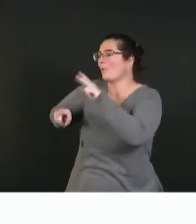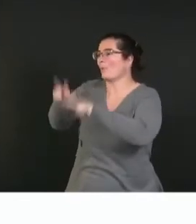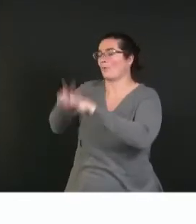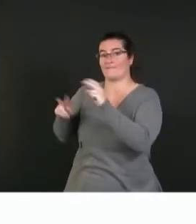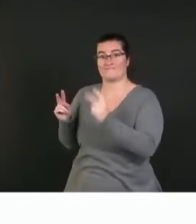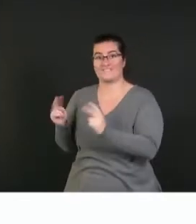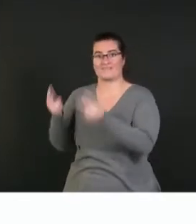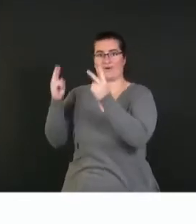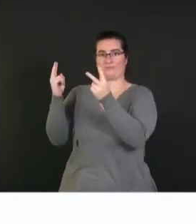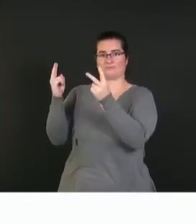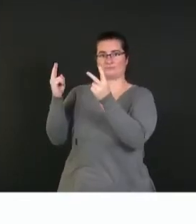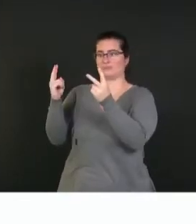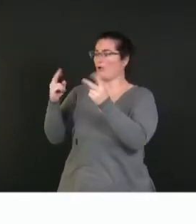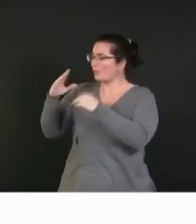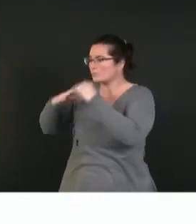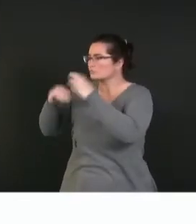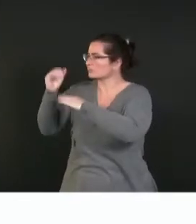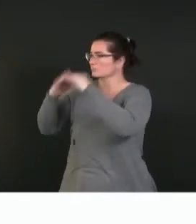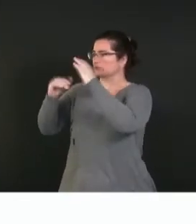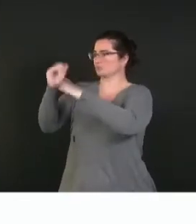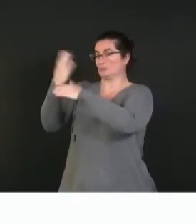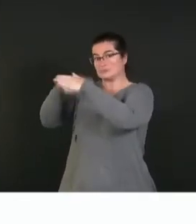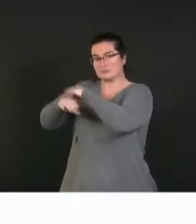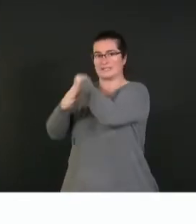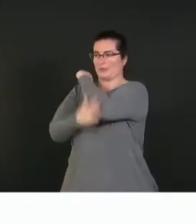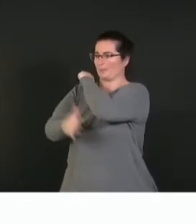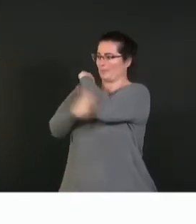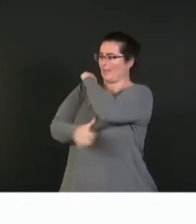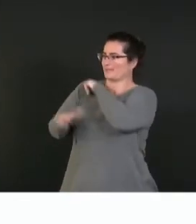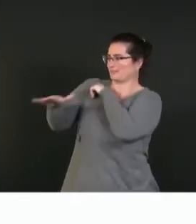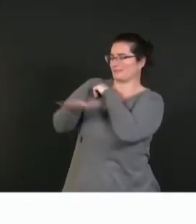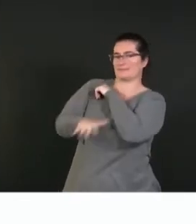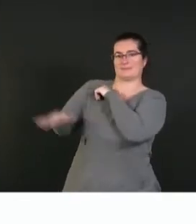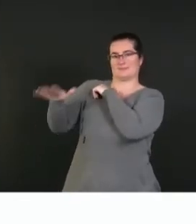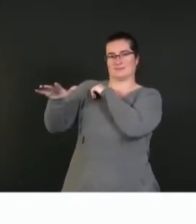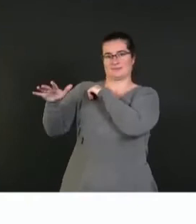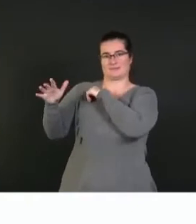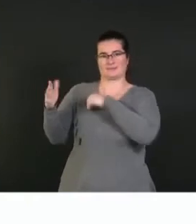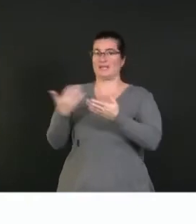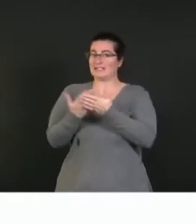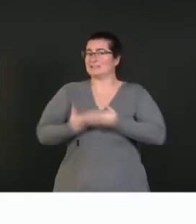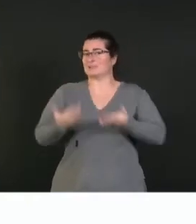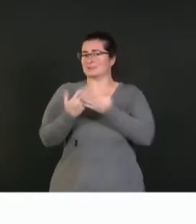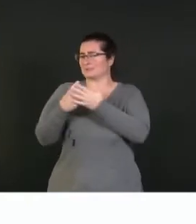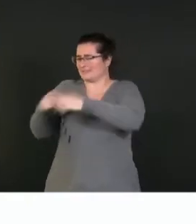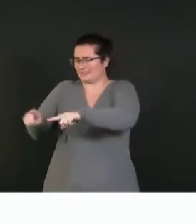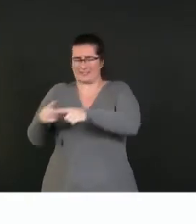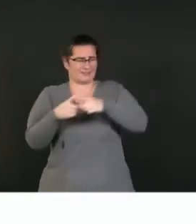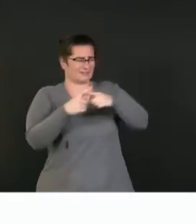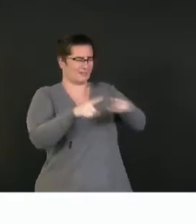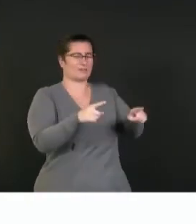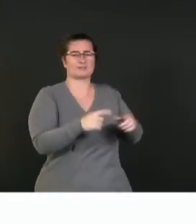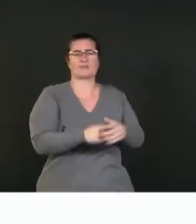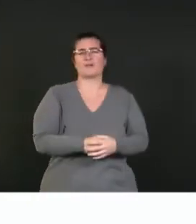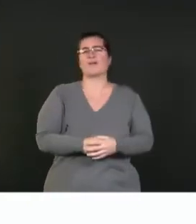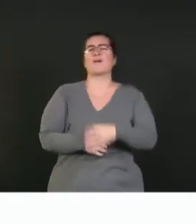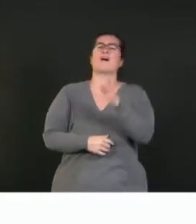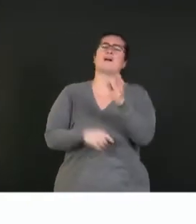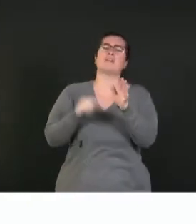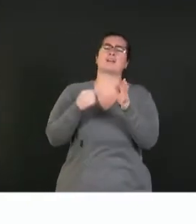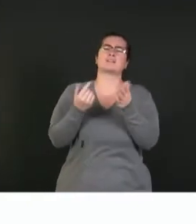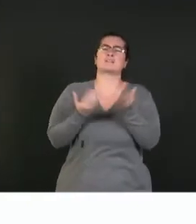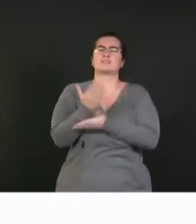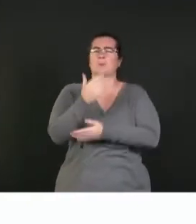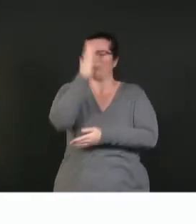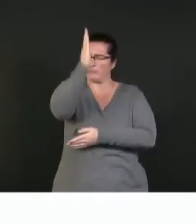construire dans les bourgs, et il faut en fait regarder la réalité du territoire dans ses différences. Quoi. On va arrêter avec les discours